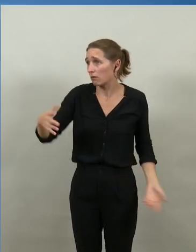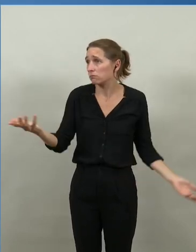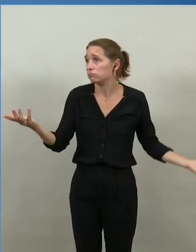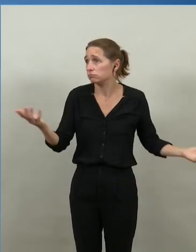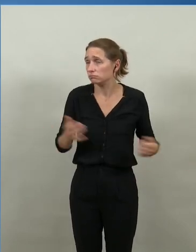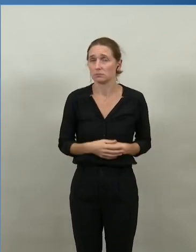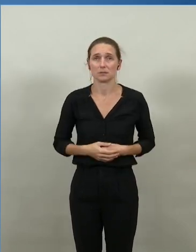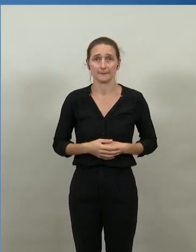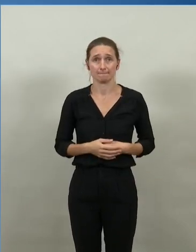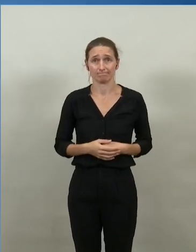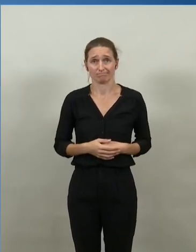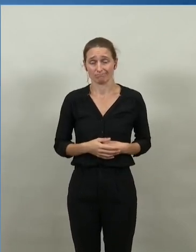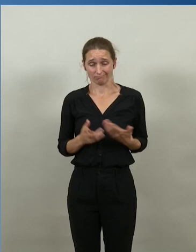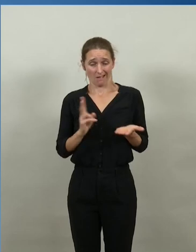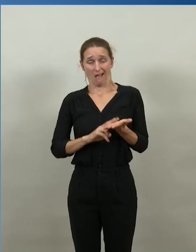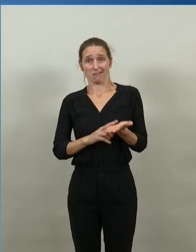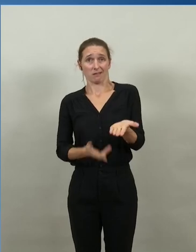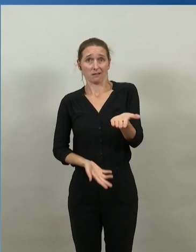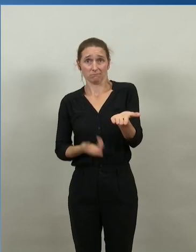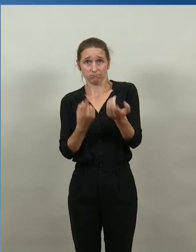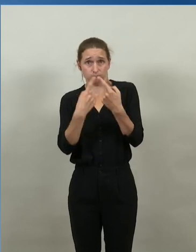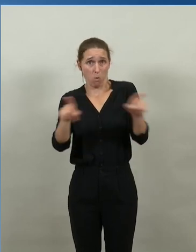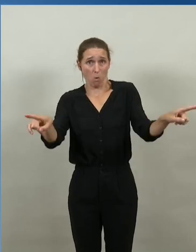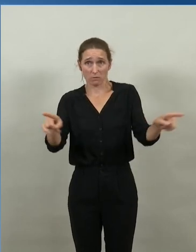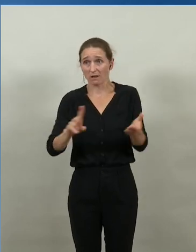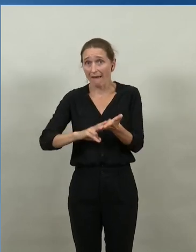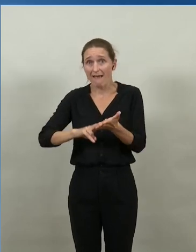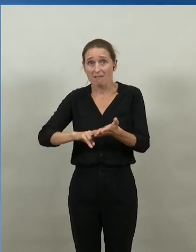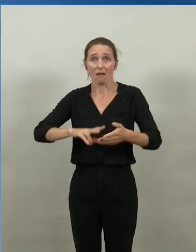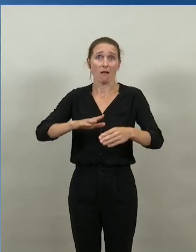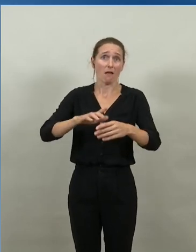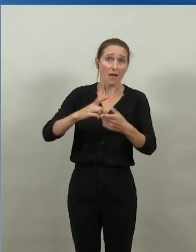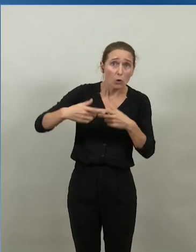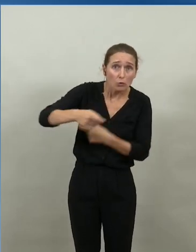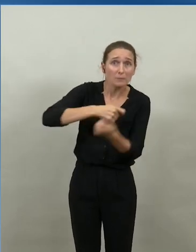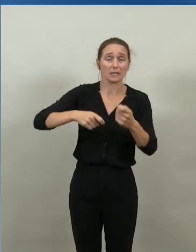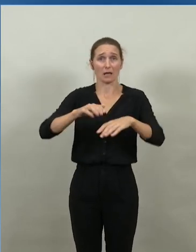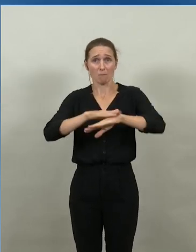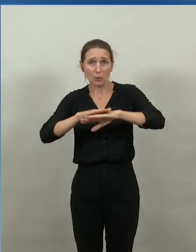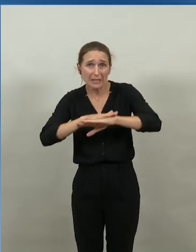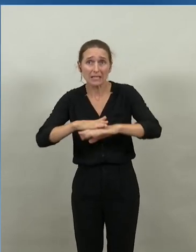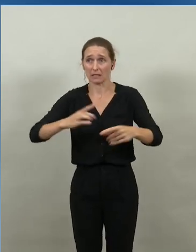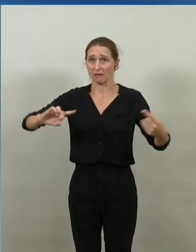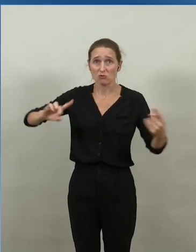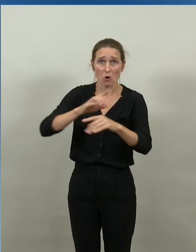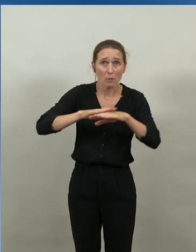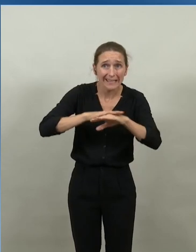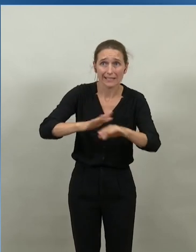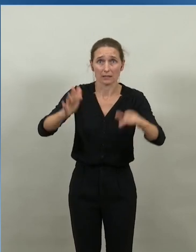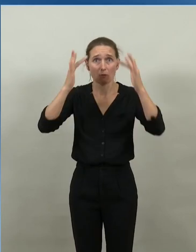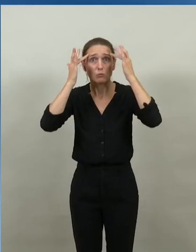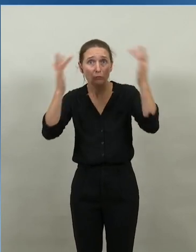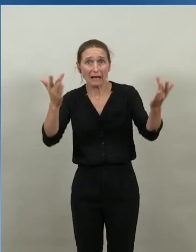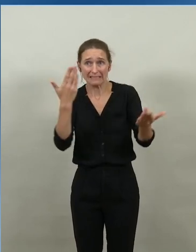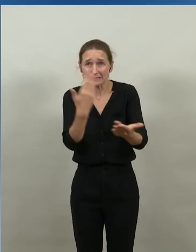réalité la réalité elle est tout autre elle est économique elle est politique elle est géopolitique elle est culturelle donc